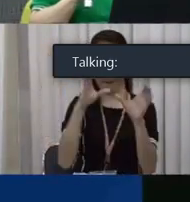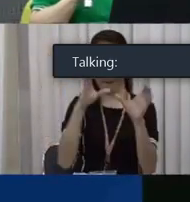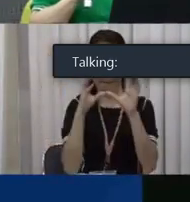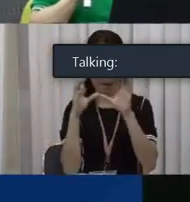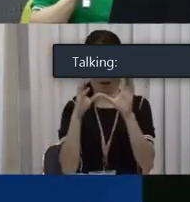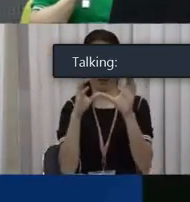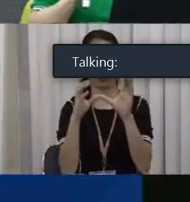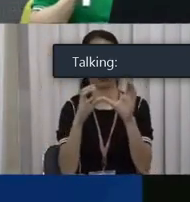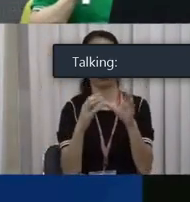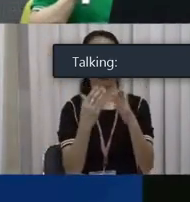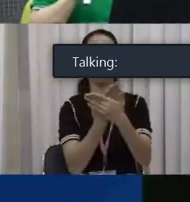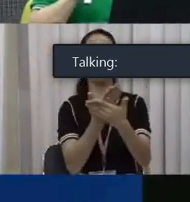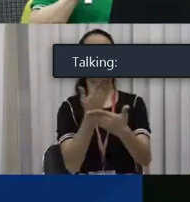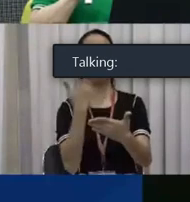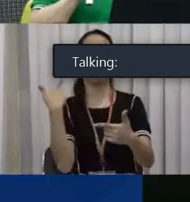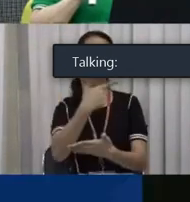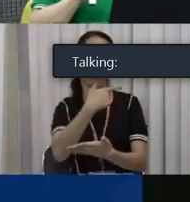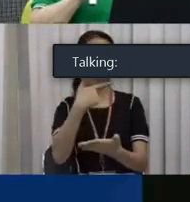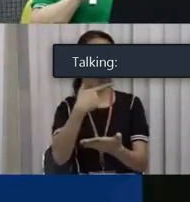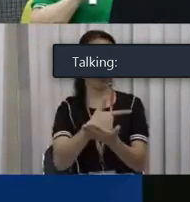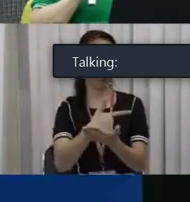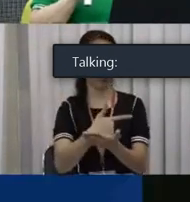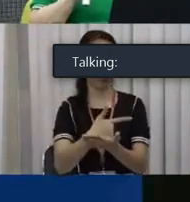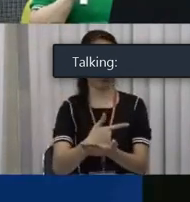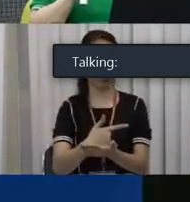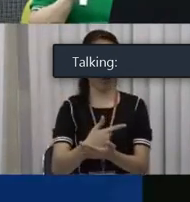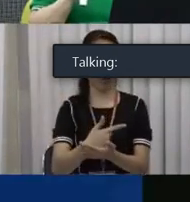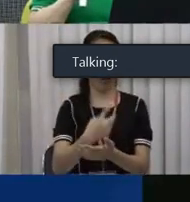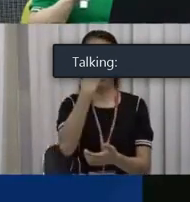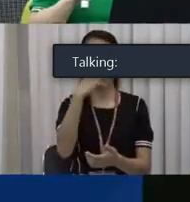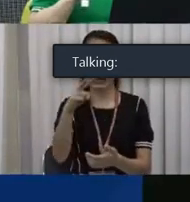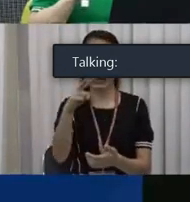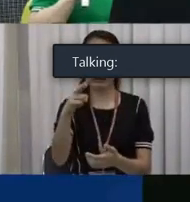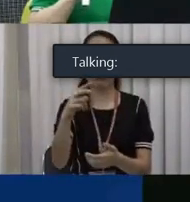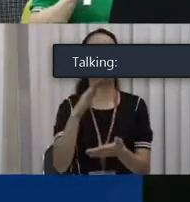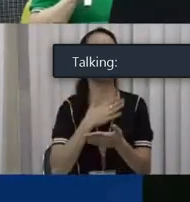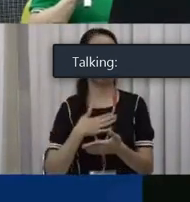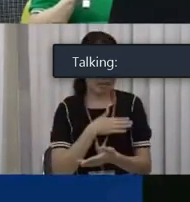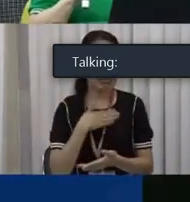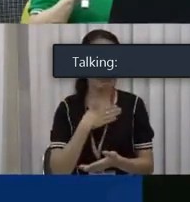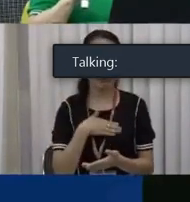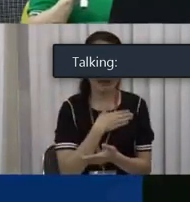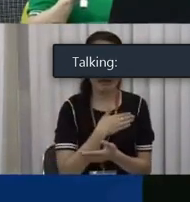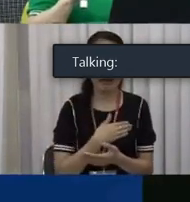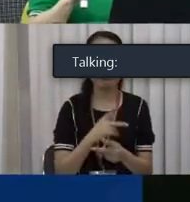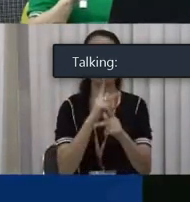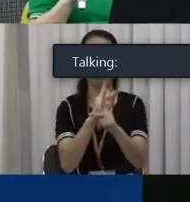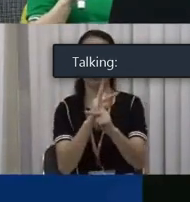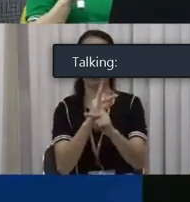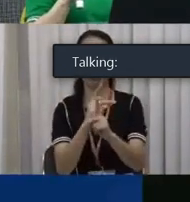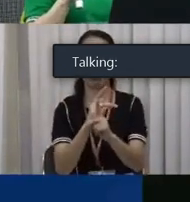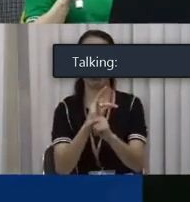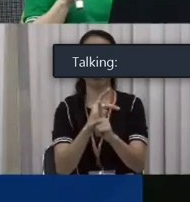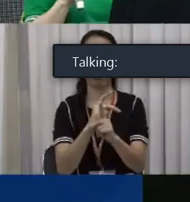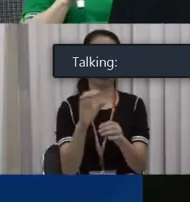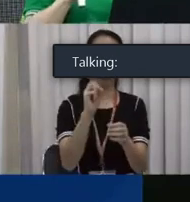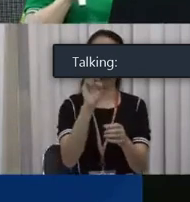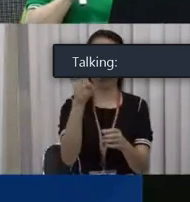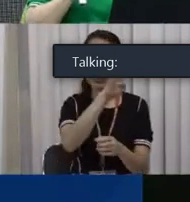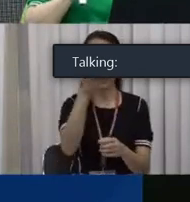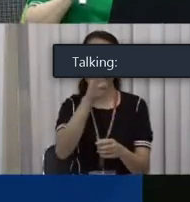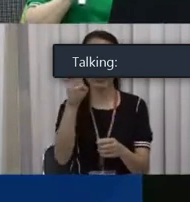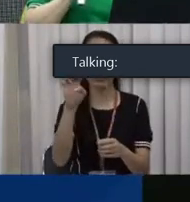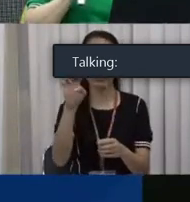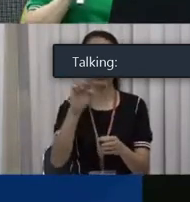kining through sa atong social media. So panghipusa na in tao na inyohang mga picture din ha, nga nagbating suit